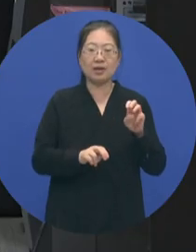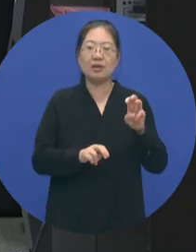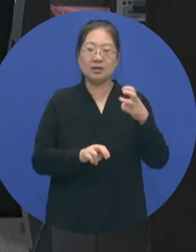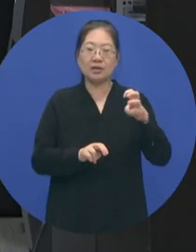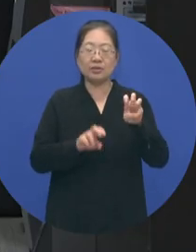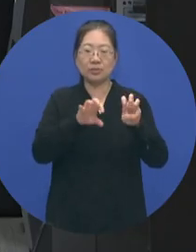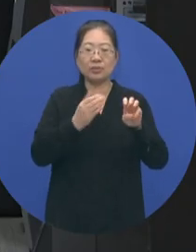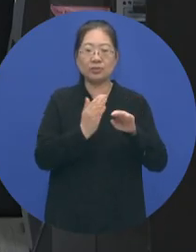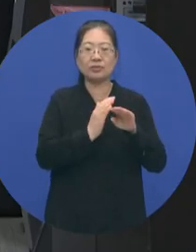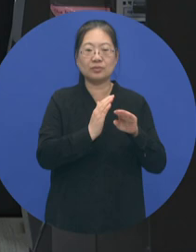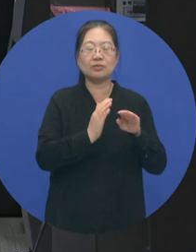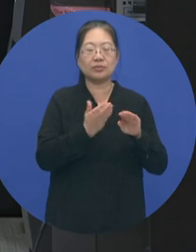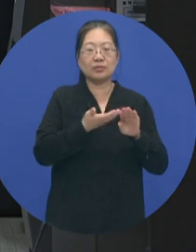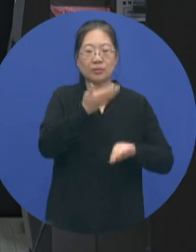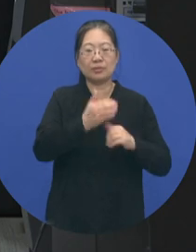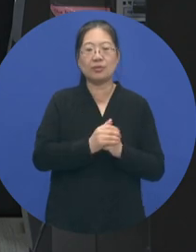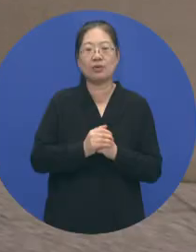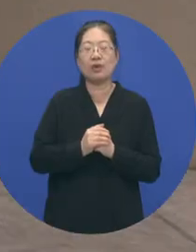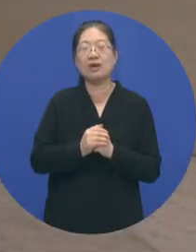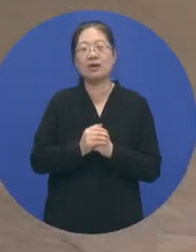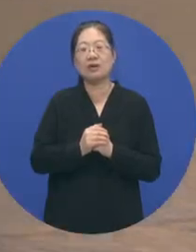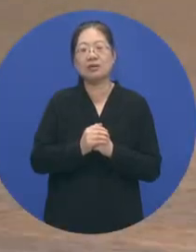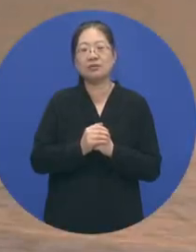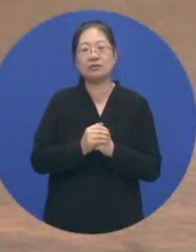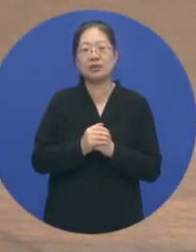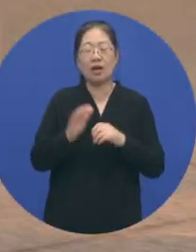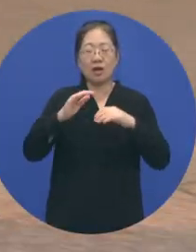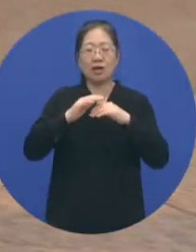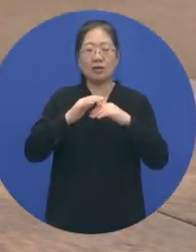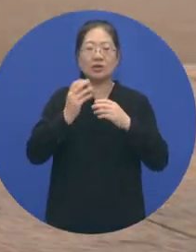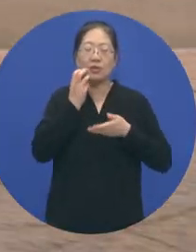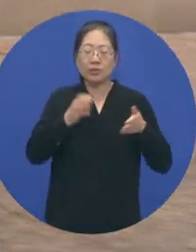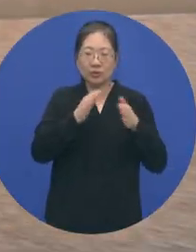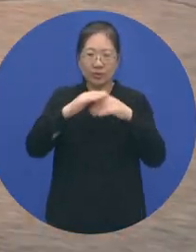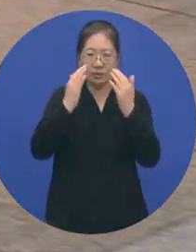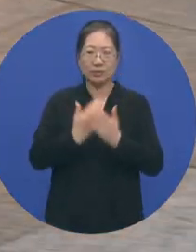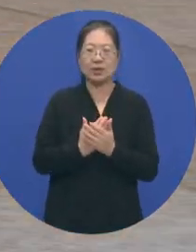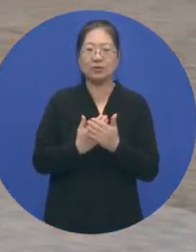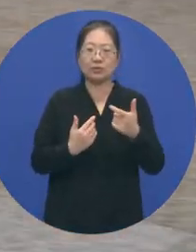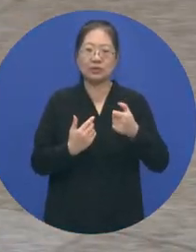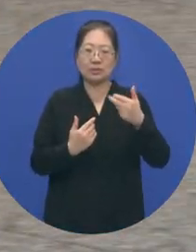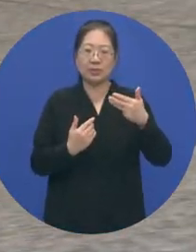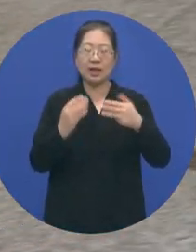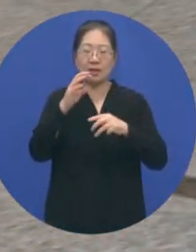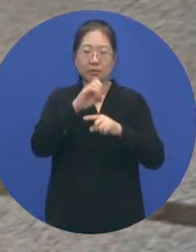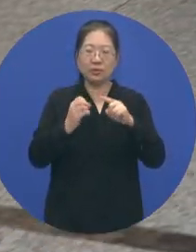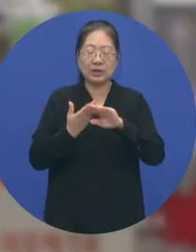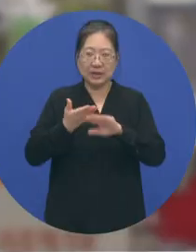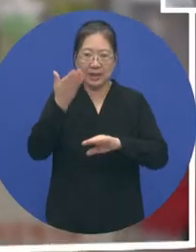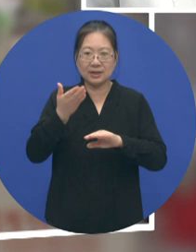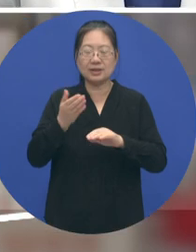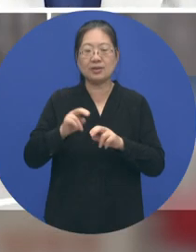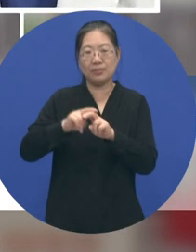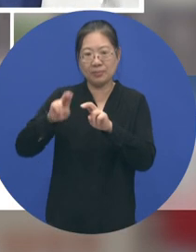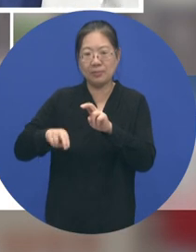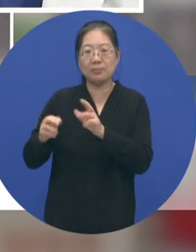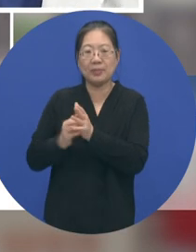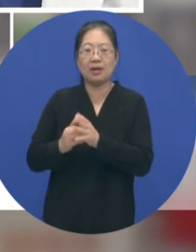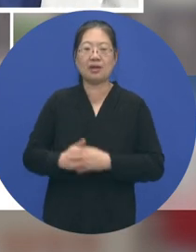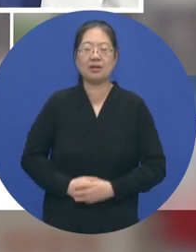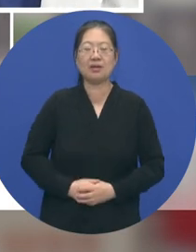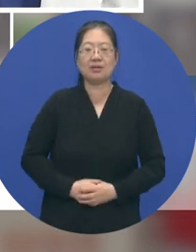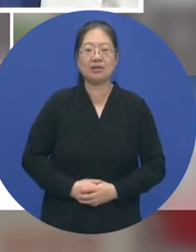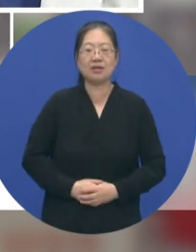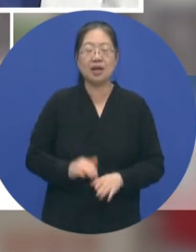약 1,560명 이상으로 경기도 전체 전공의의 약 68%에 달하는 것으로 파악되고 있습니다. 어떻게든 빨리